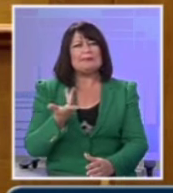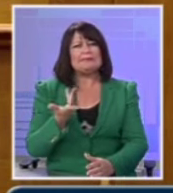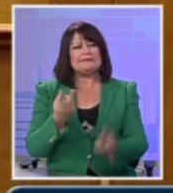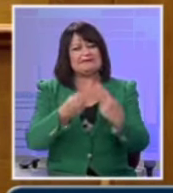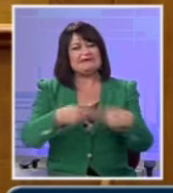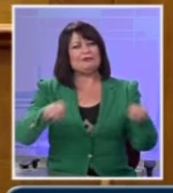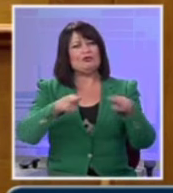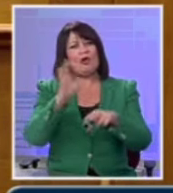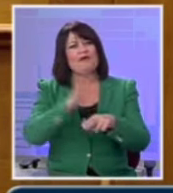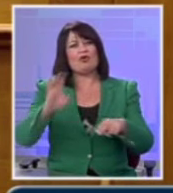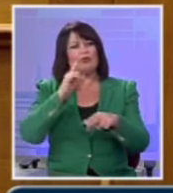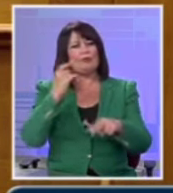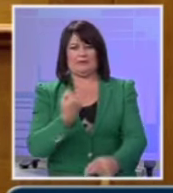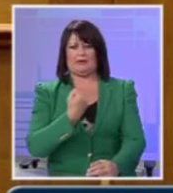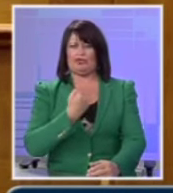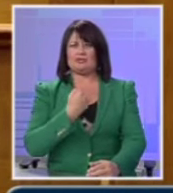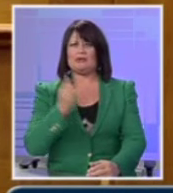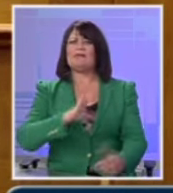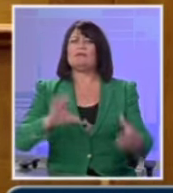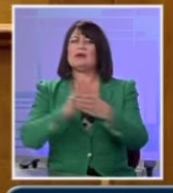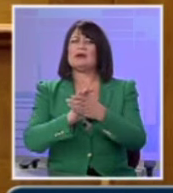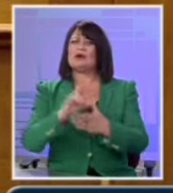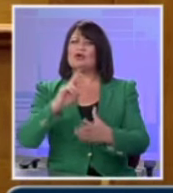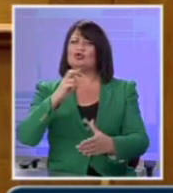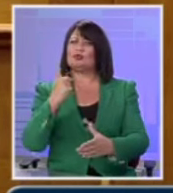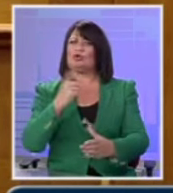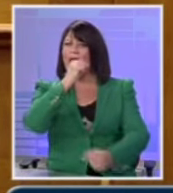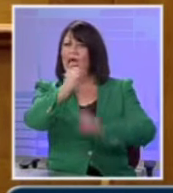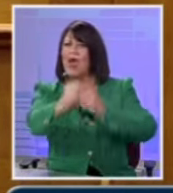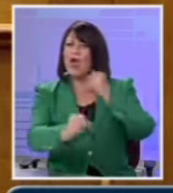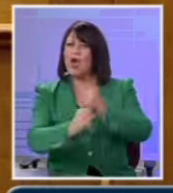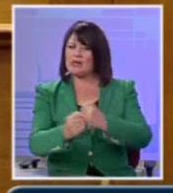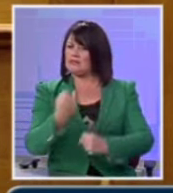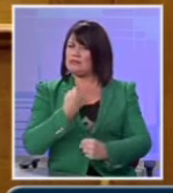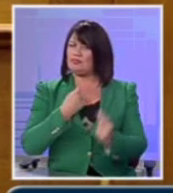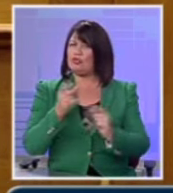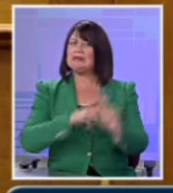Συμβούλια και την ταυτότητα της Ευρωπαϊκής Ένωσης στον 21ο αιώνα. Και η άμεσα φως.